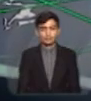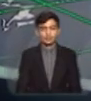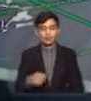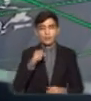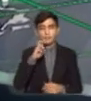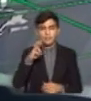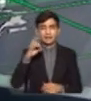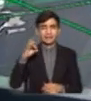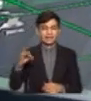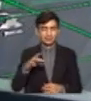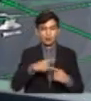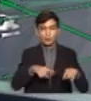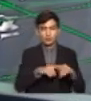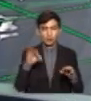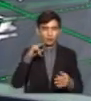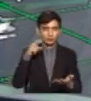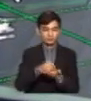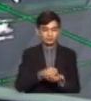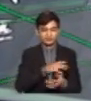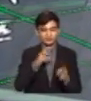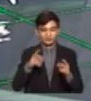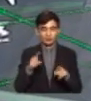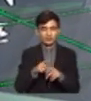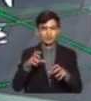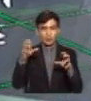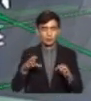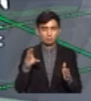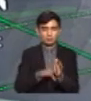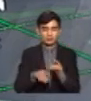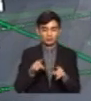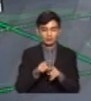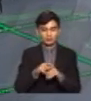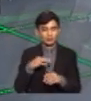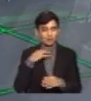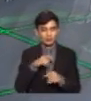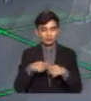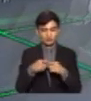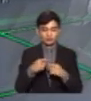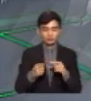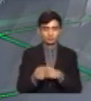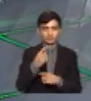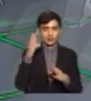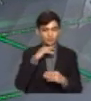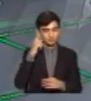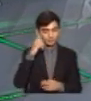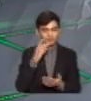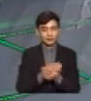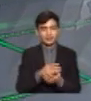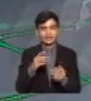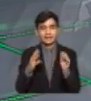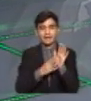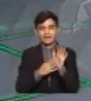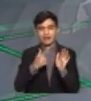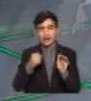Ал Бекир ұшағының апатыда талай заңсыздықтың бетін ашатын сияқты. Осы апаттан соң Әулиеата әуежайының маңындағы 9 гектар